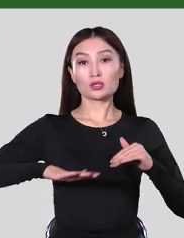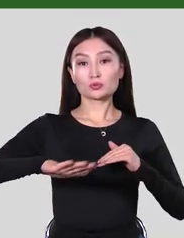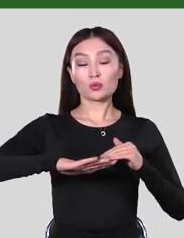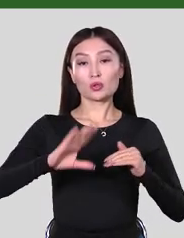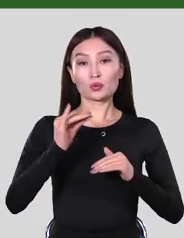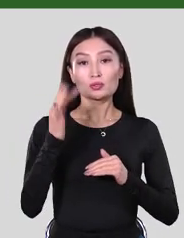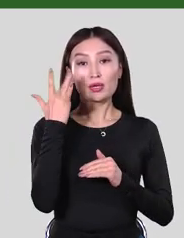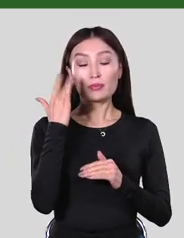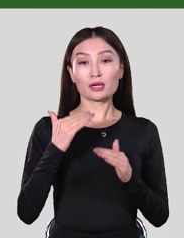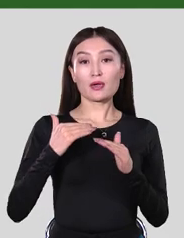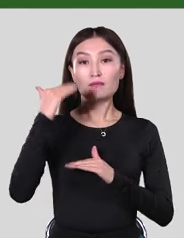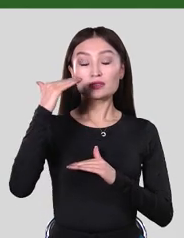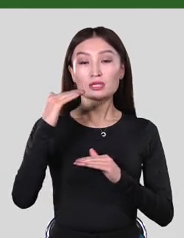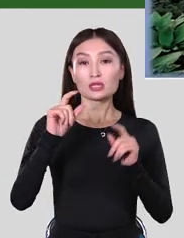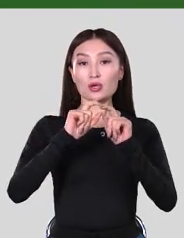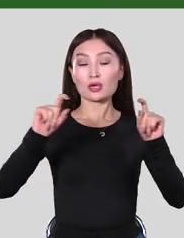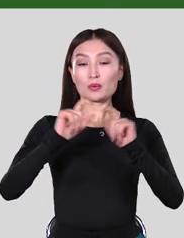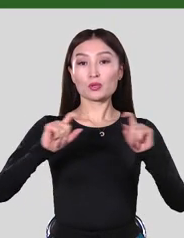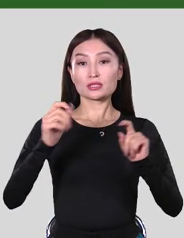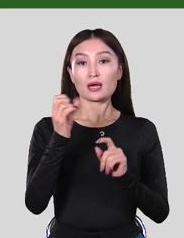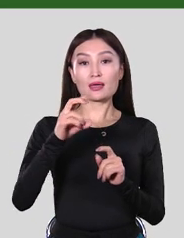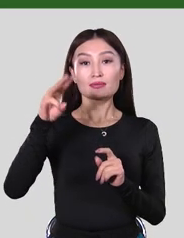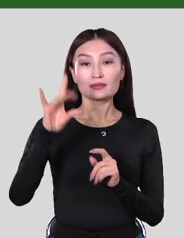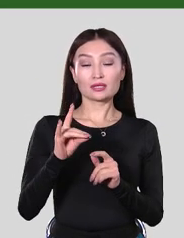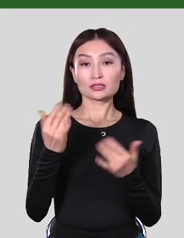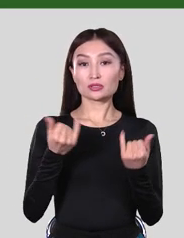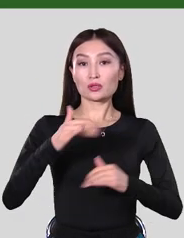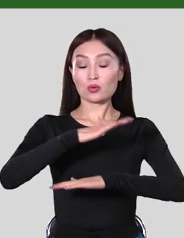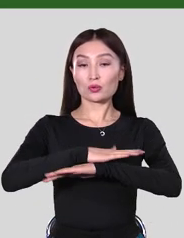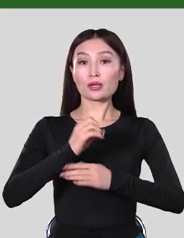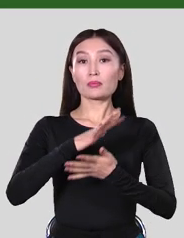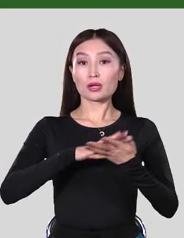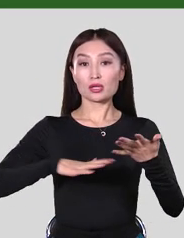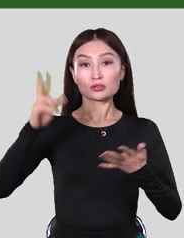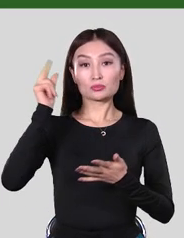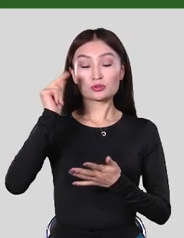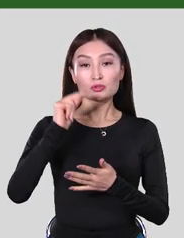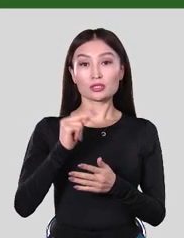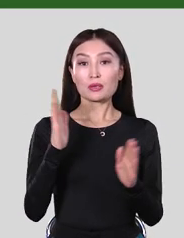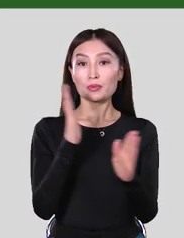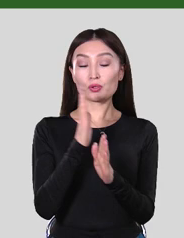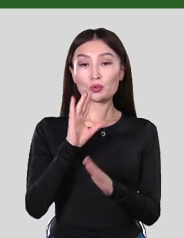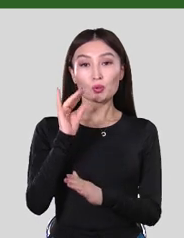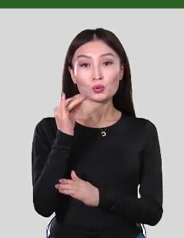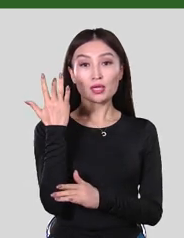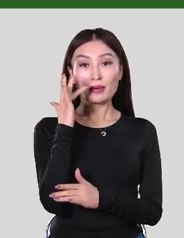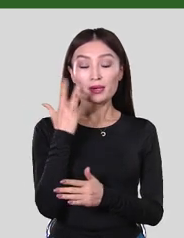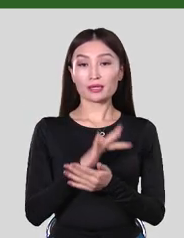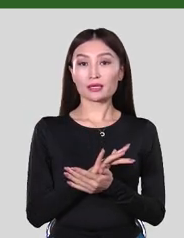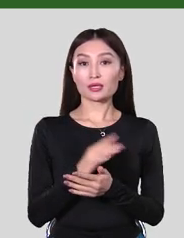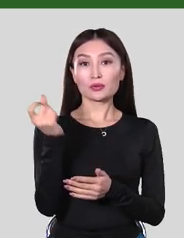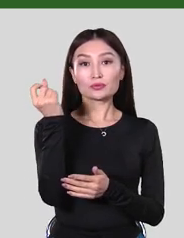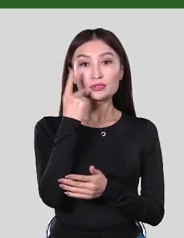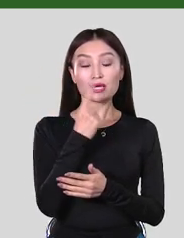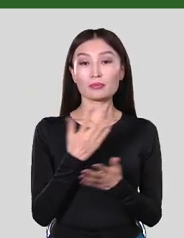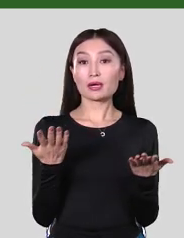Америки, высотная поясность Анд. Сегодня на уроке мы продолжим изучение природы Южной Америки.